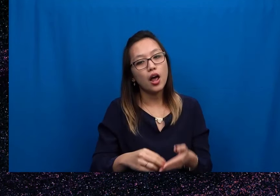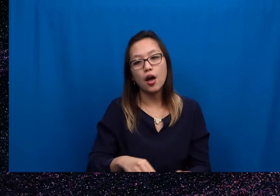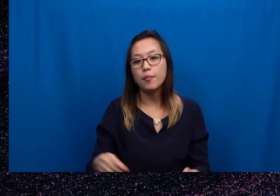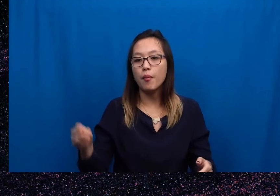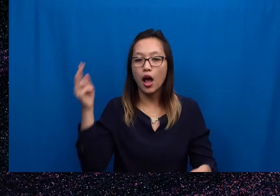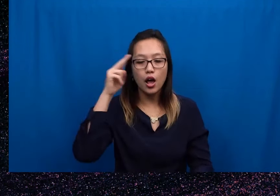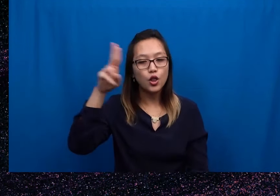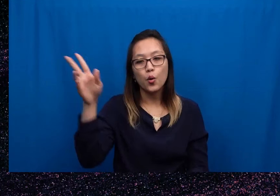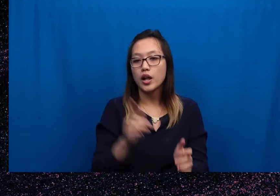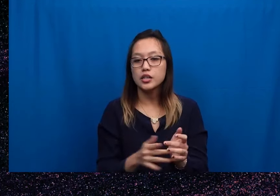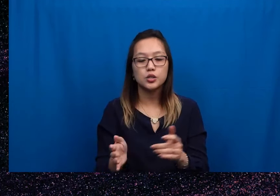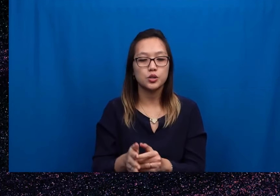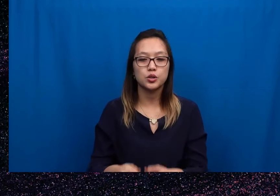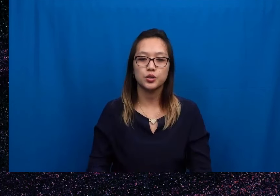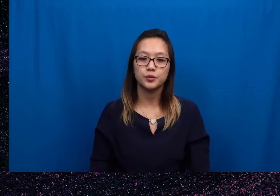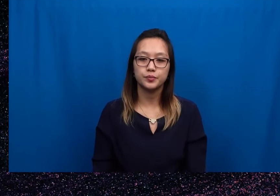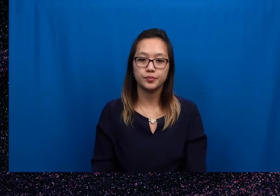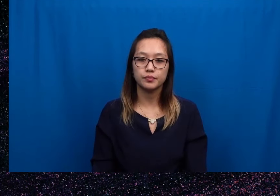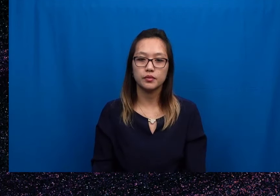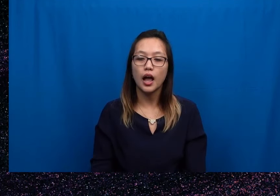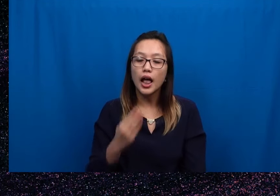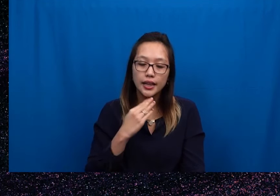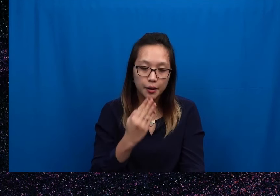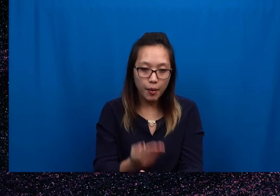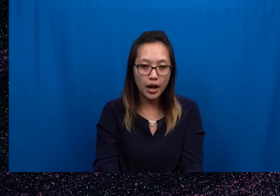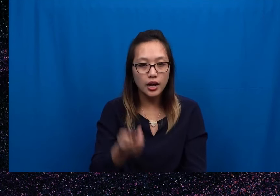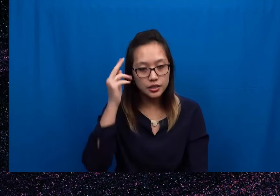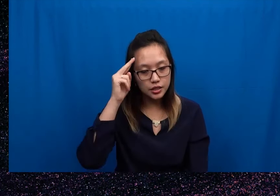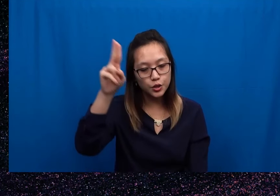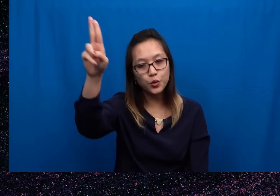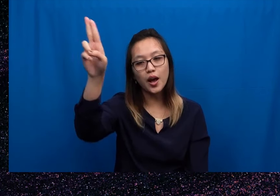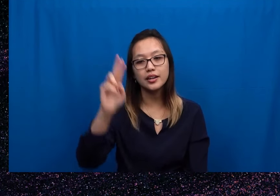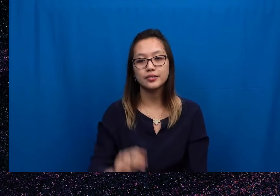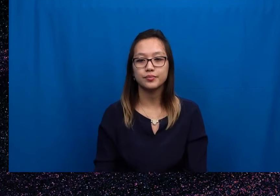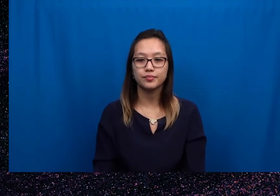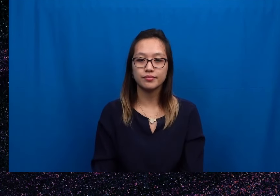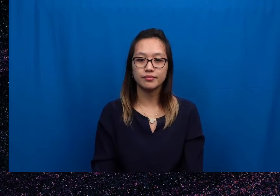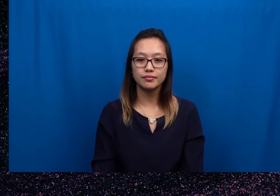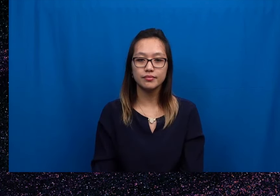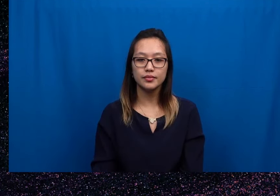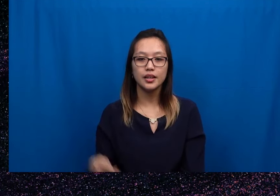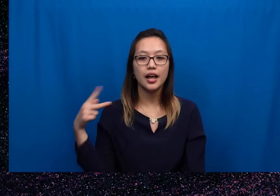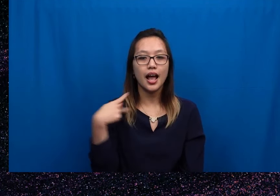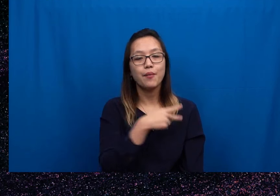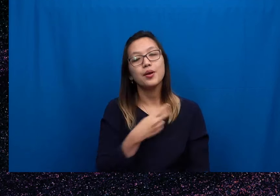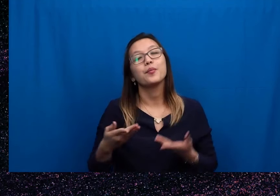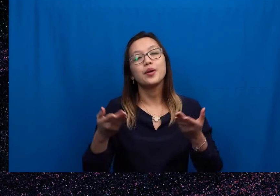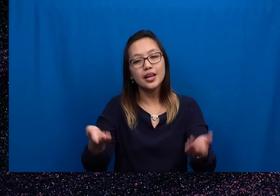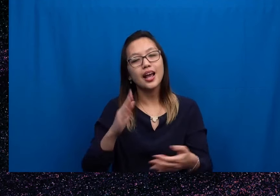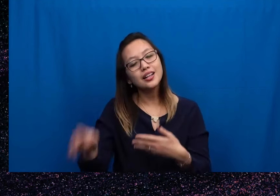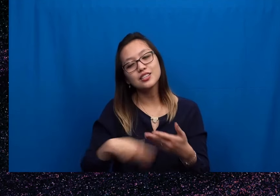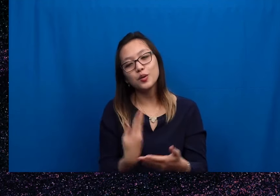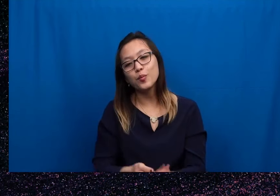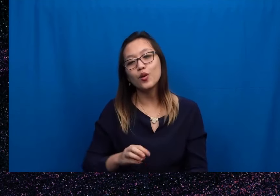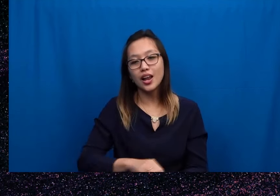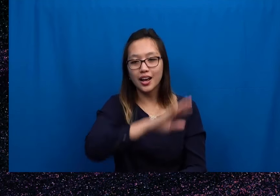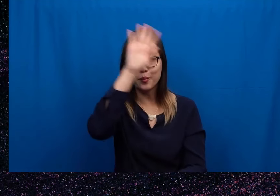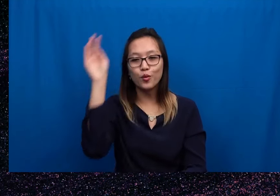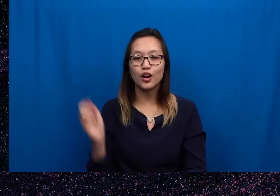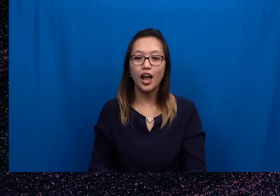Yesus, di dalam nama Tuhan Yesus. Terima kasih Tuhan, terima kasih Tuhan. Kami berikan segala kemuliaan hanya bagi